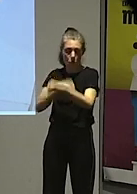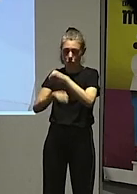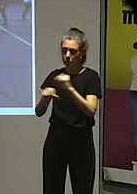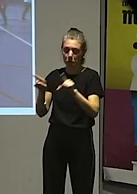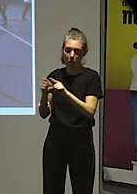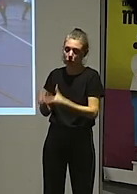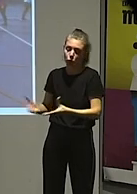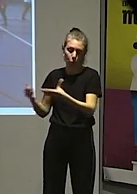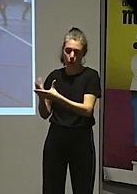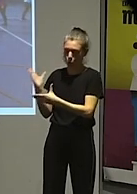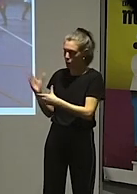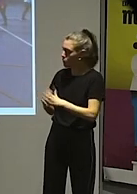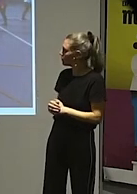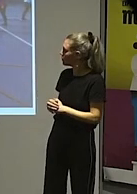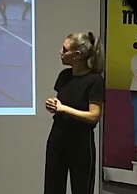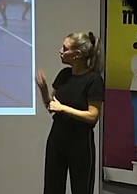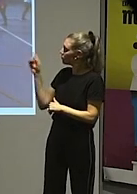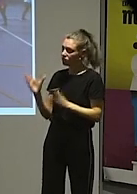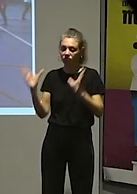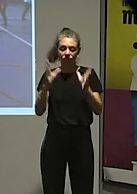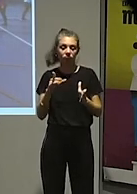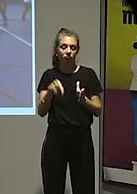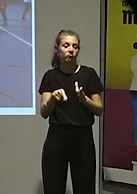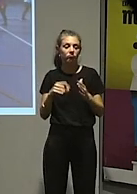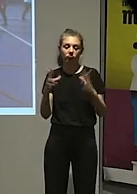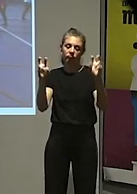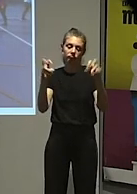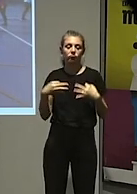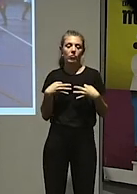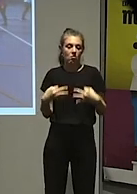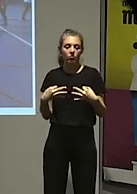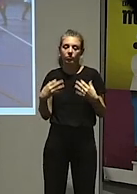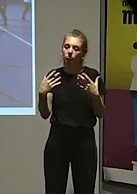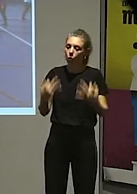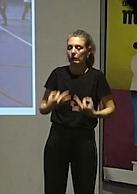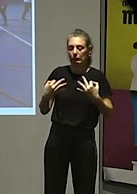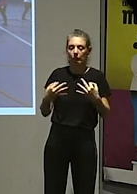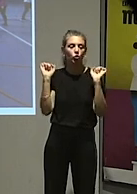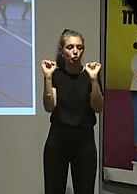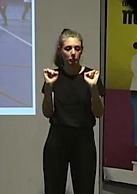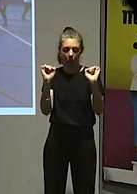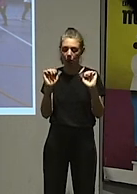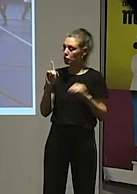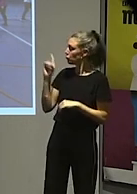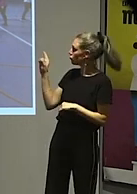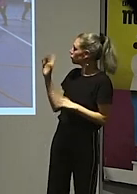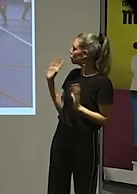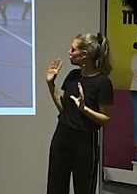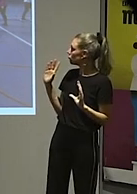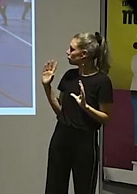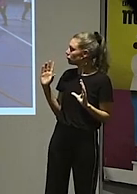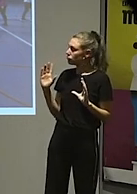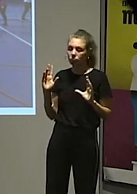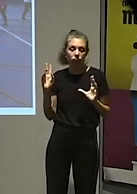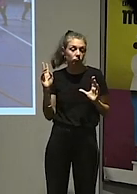projet. Et puis là, vous avez le milieu plus ordinaire en gymnase, un environnement qui reste quand même aménagé pour, mais prenons